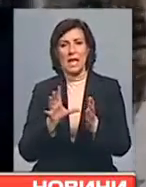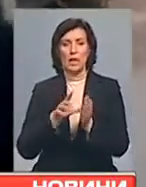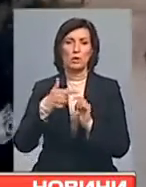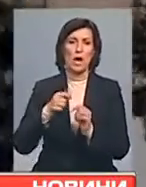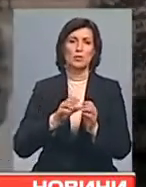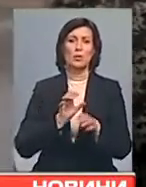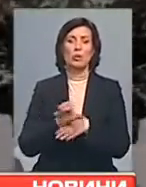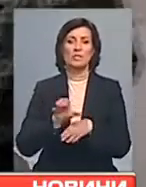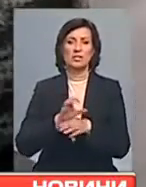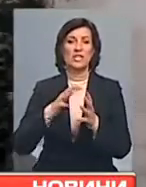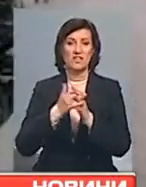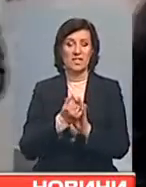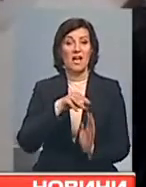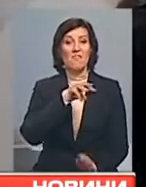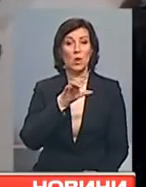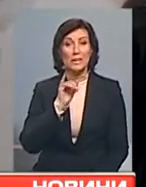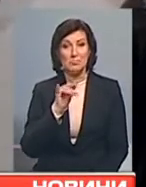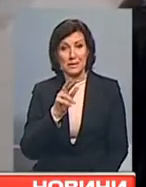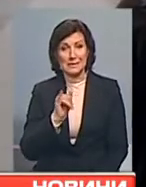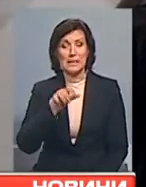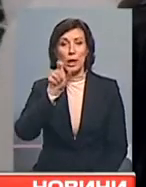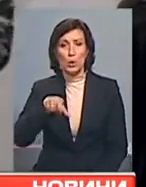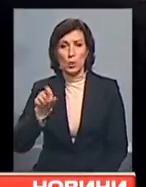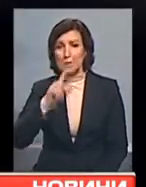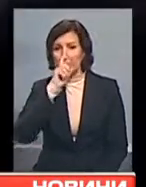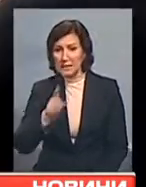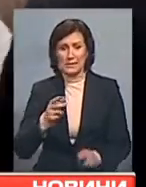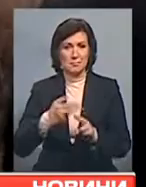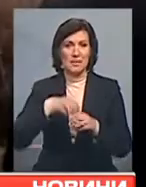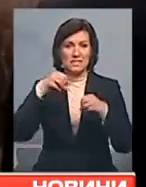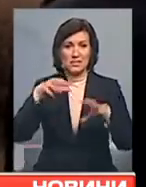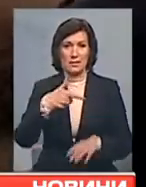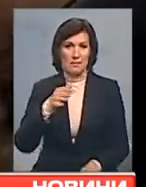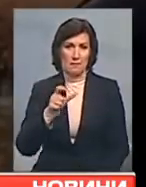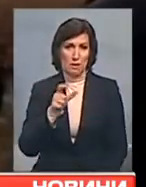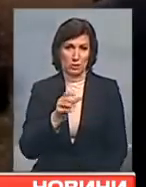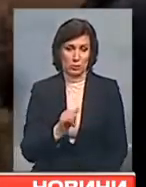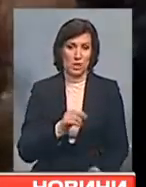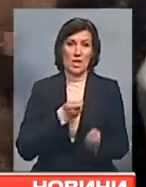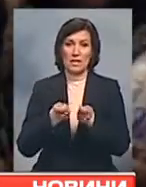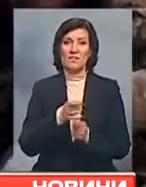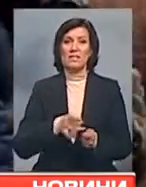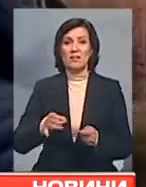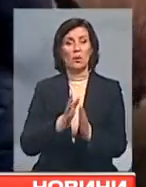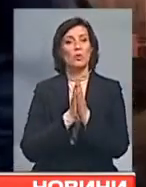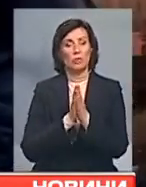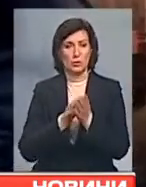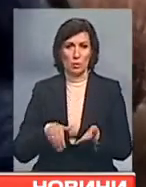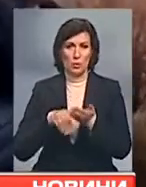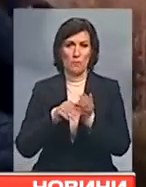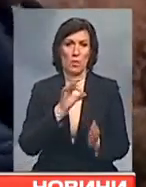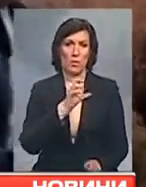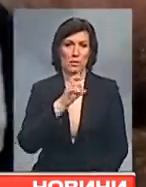Геннадій Москаль. Каже, в Трьохізбинці люди місяць уже сидять без світла і газу. Керівництво регіону просило допомоги